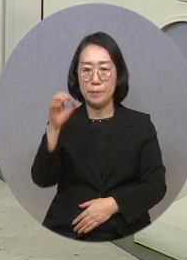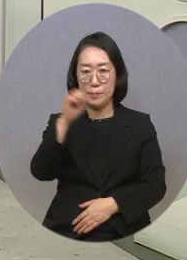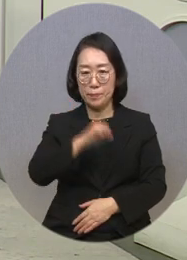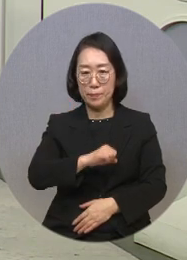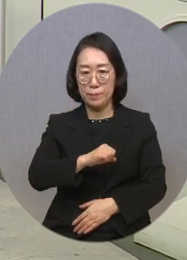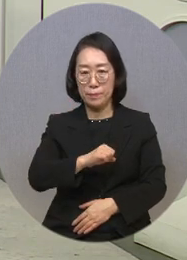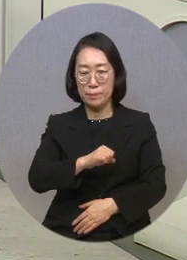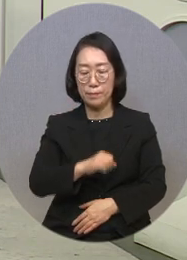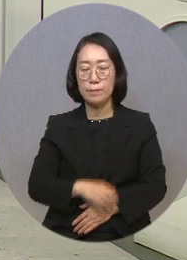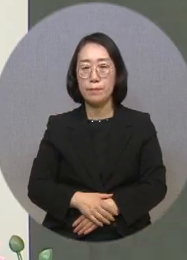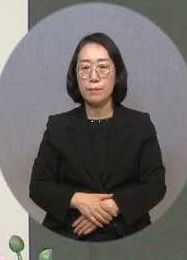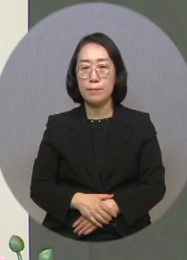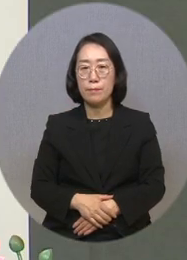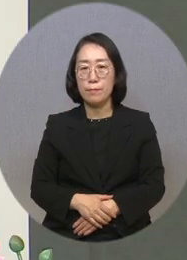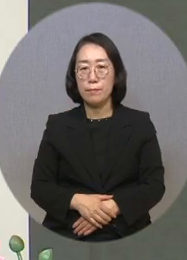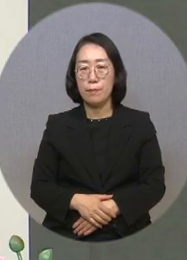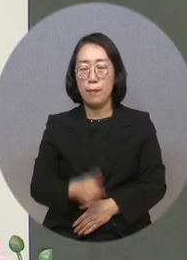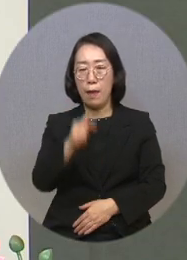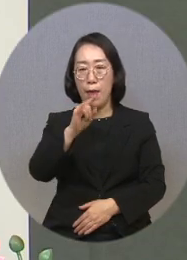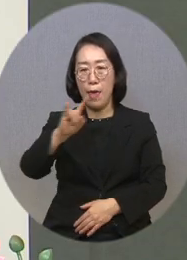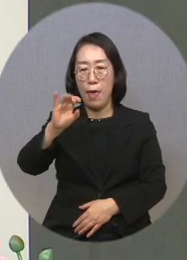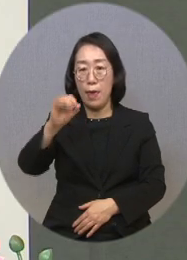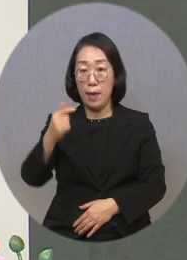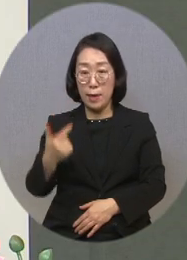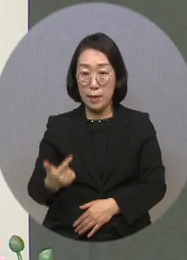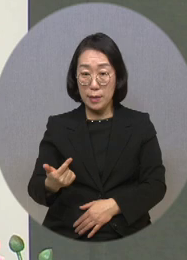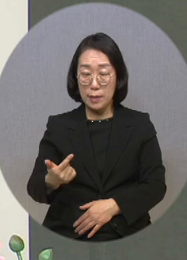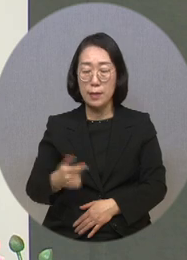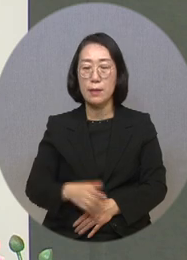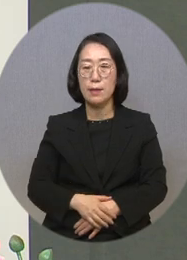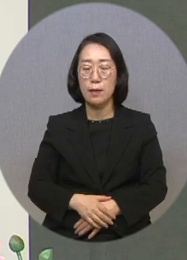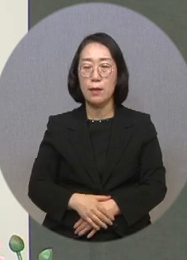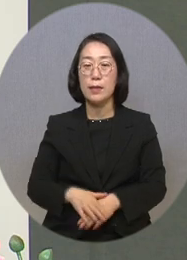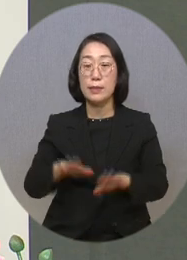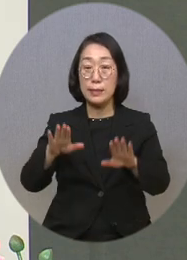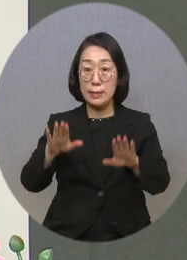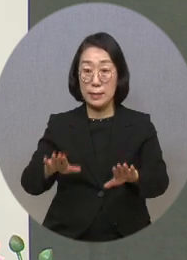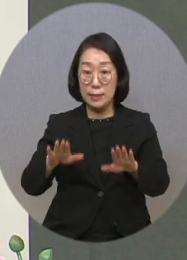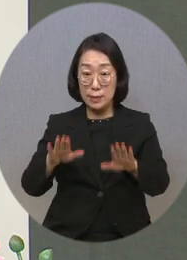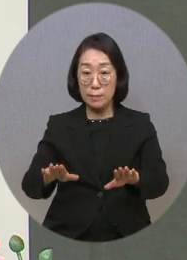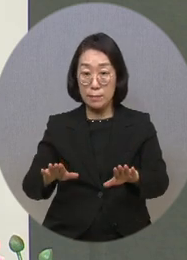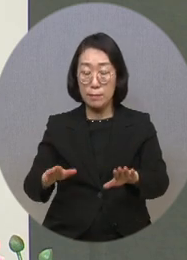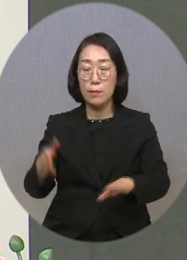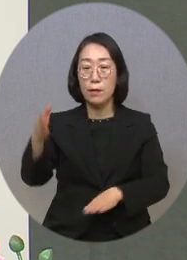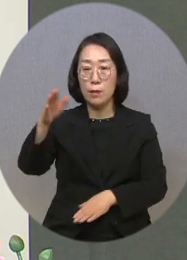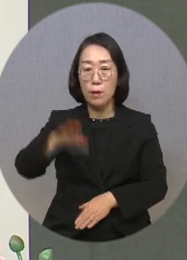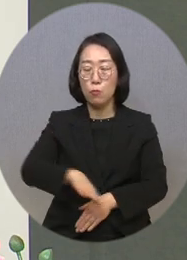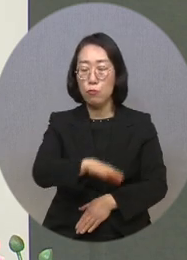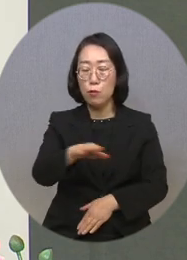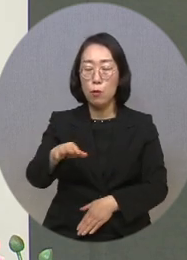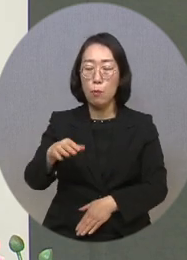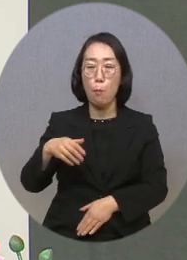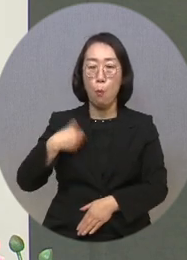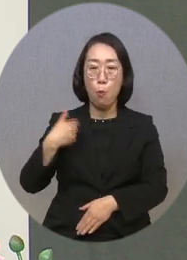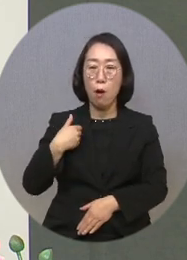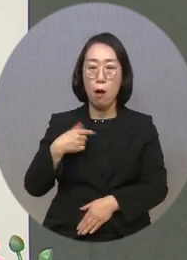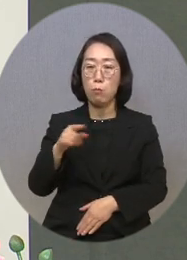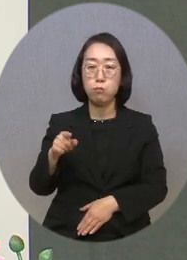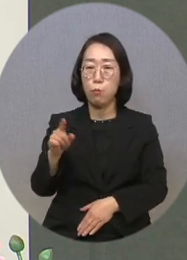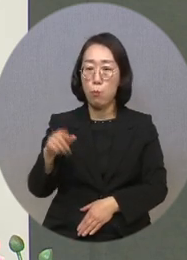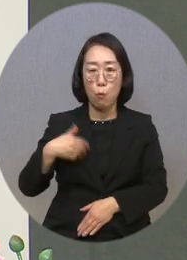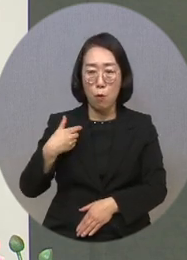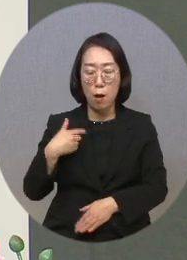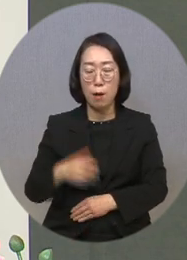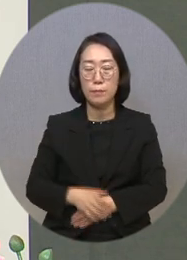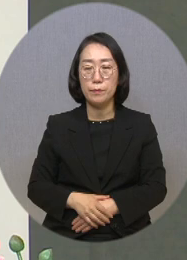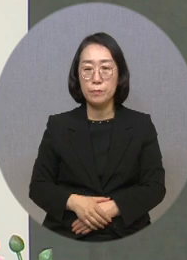예, 말하자면 해인 시대가 지금 왔는데도 우리는 몰랐어요. 그 해인 시대에 대한